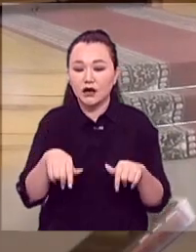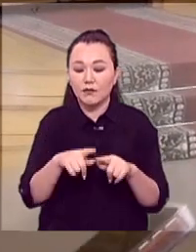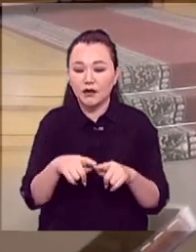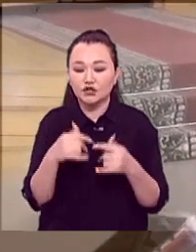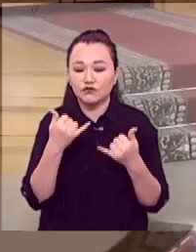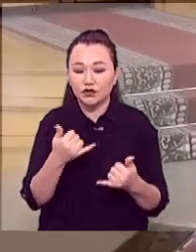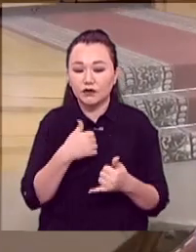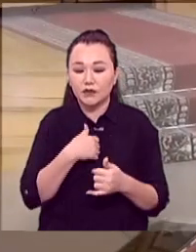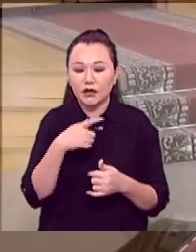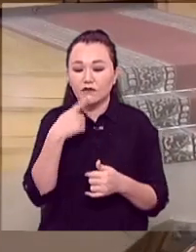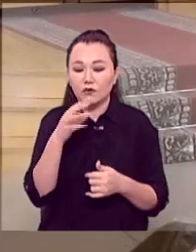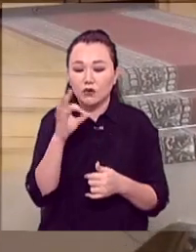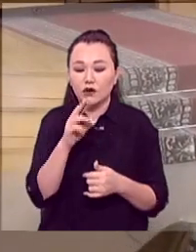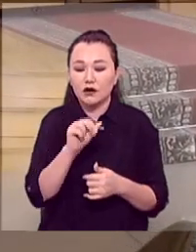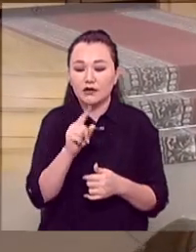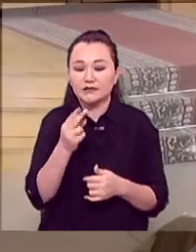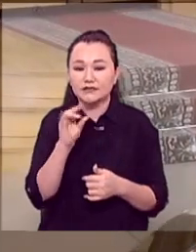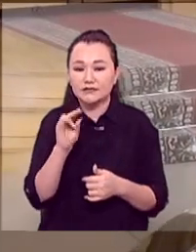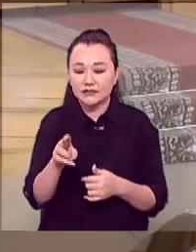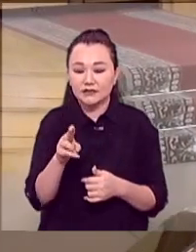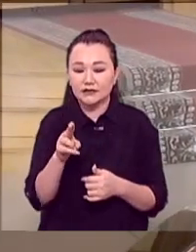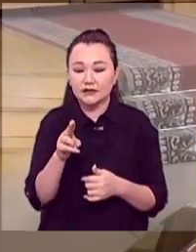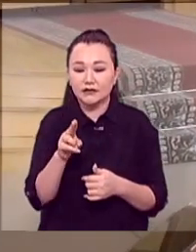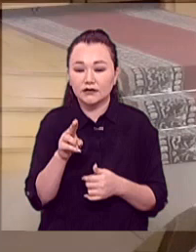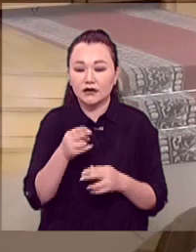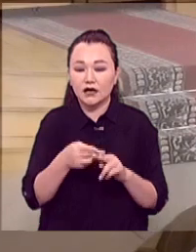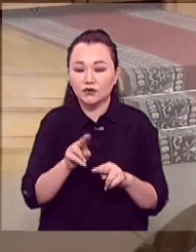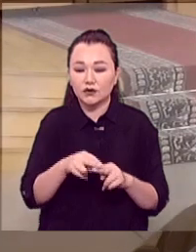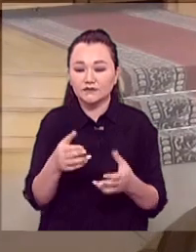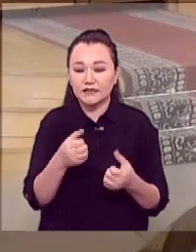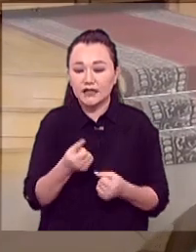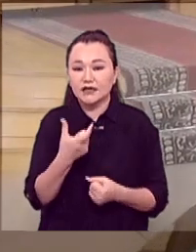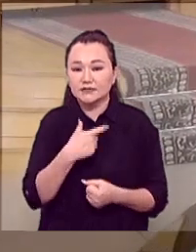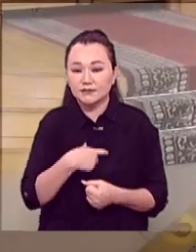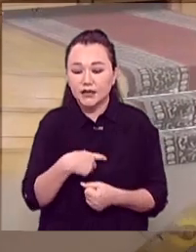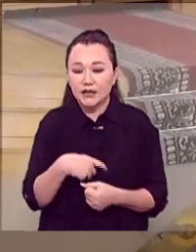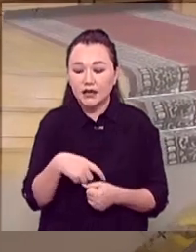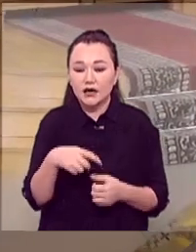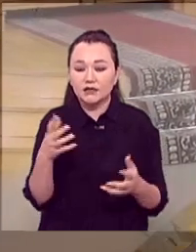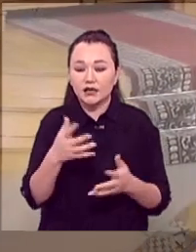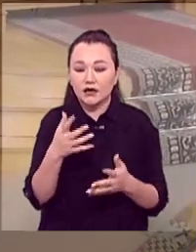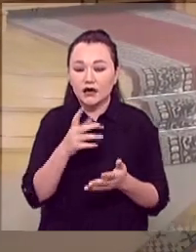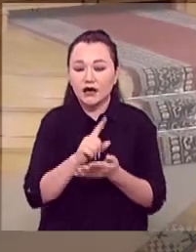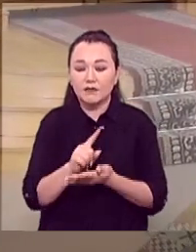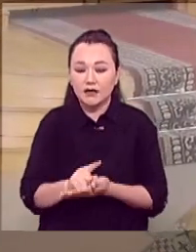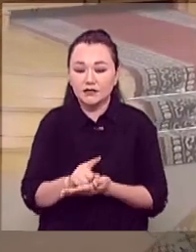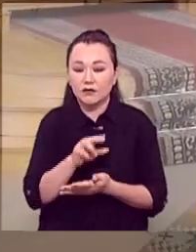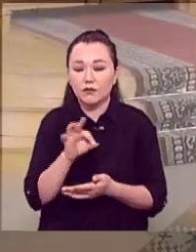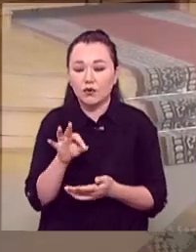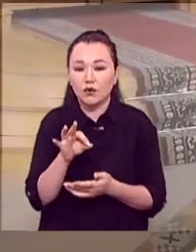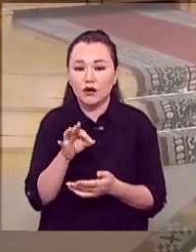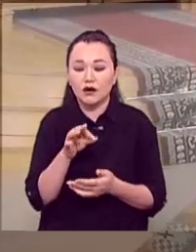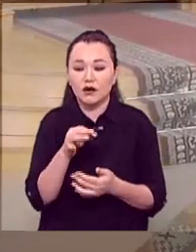Но сегодня мы говорим о косынке которая Взяла на себя никакой обязанность по